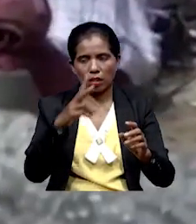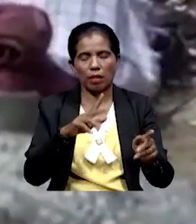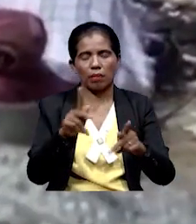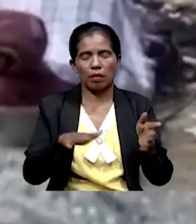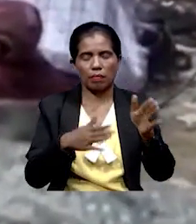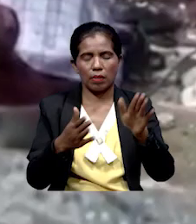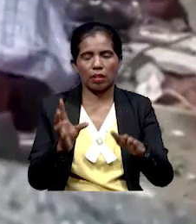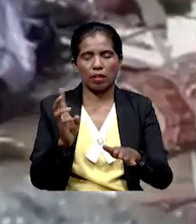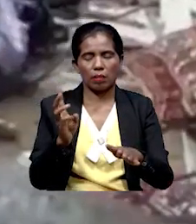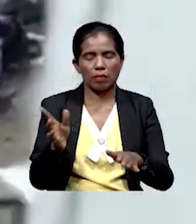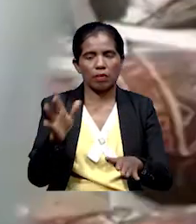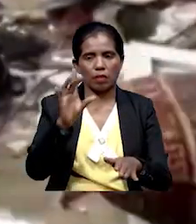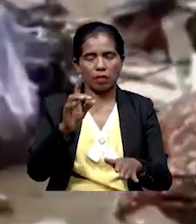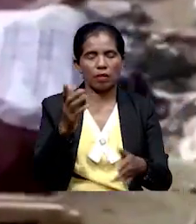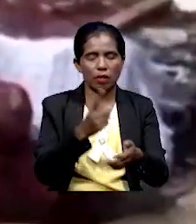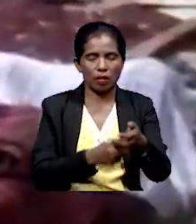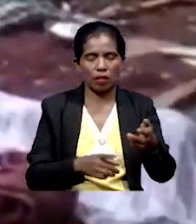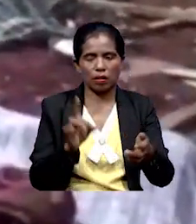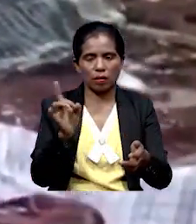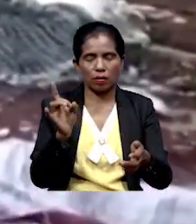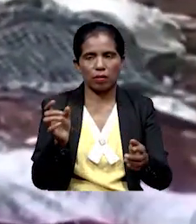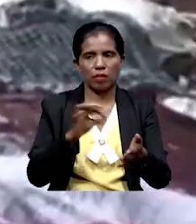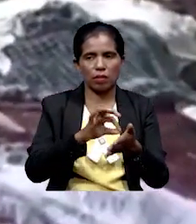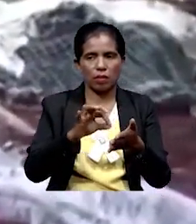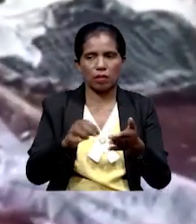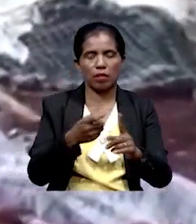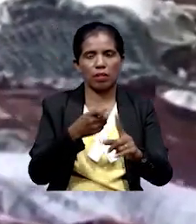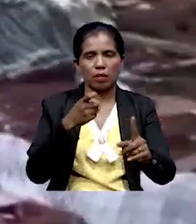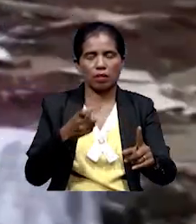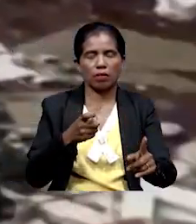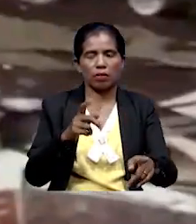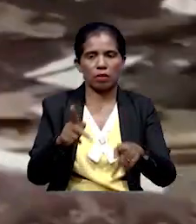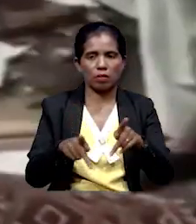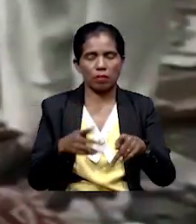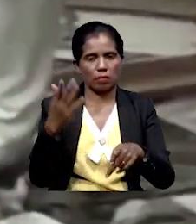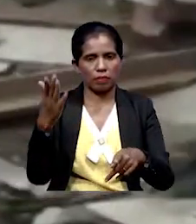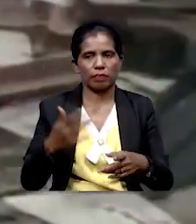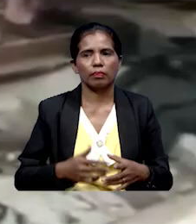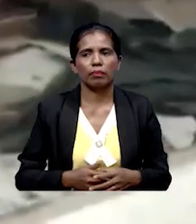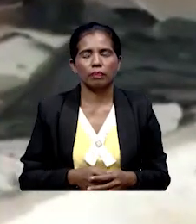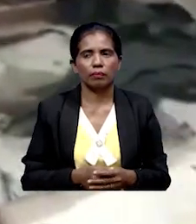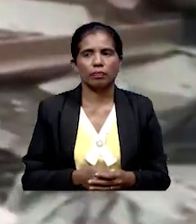resin nen, no kanek hitu nulu resin nebe resista, causa husi explosão refere.